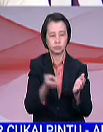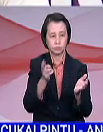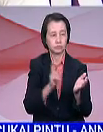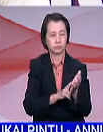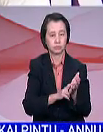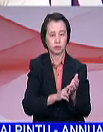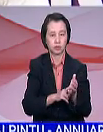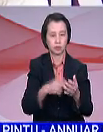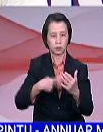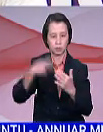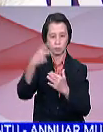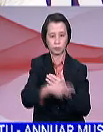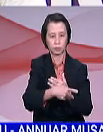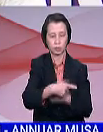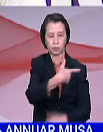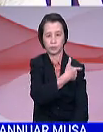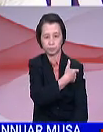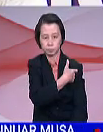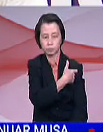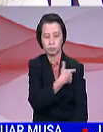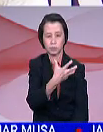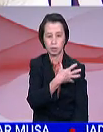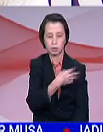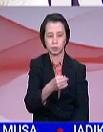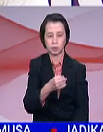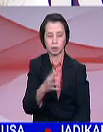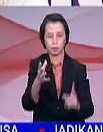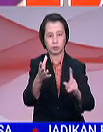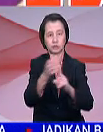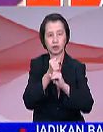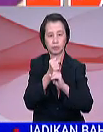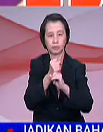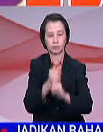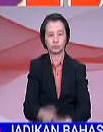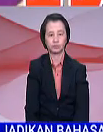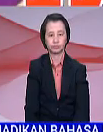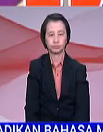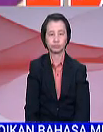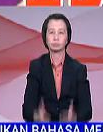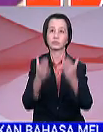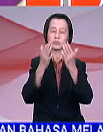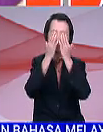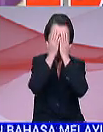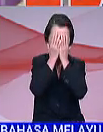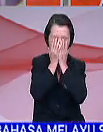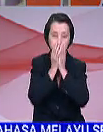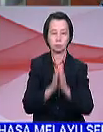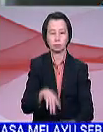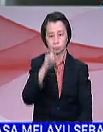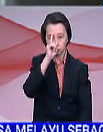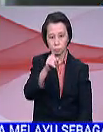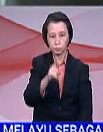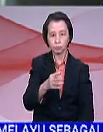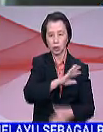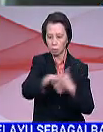mendaftar dalam program vaksinasi ini dan seterusnya mencapailah. So alhamdulillah semuanya berjalan